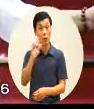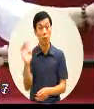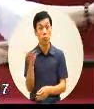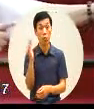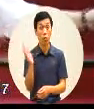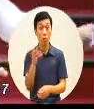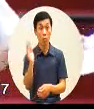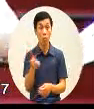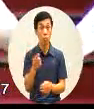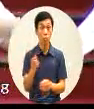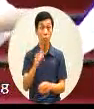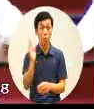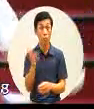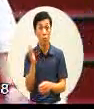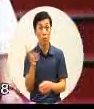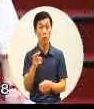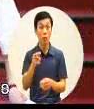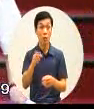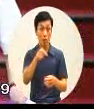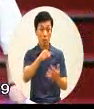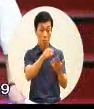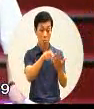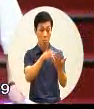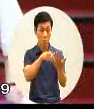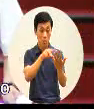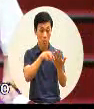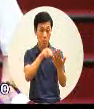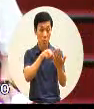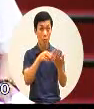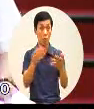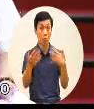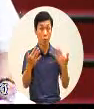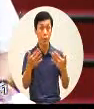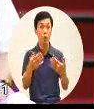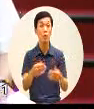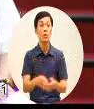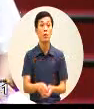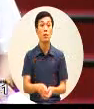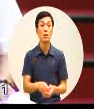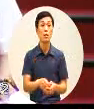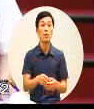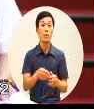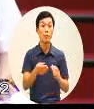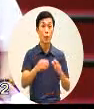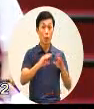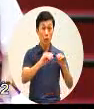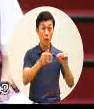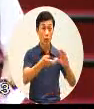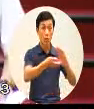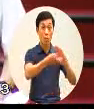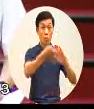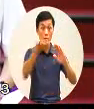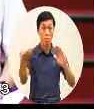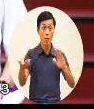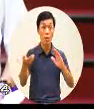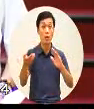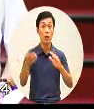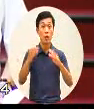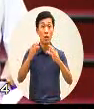吼，讲得足清楚啦。以融资银行，伊本身就是爱政府出资金